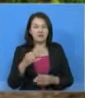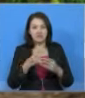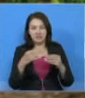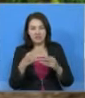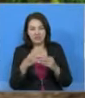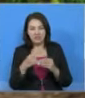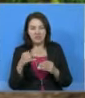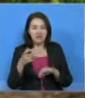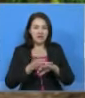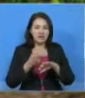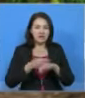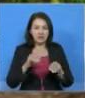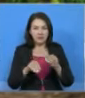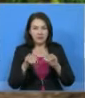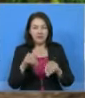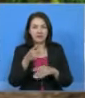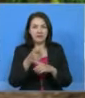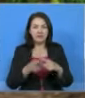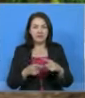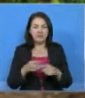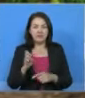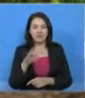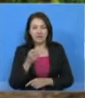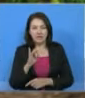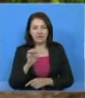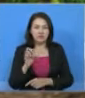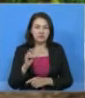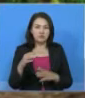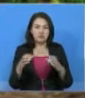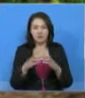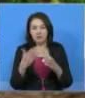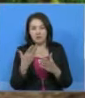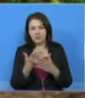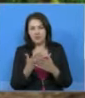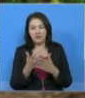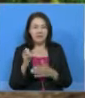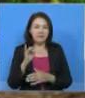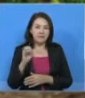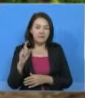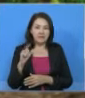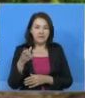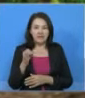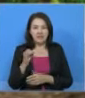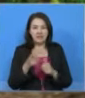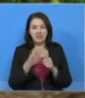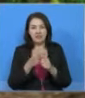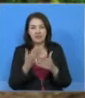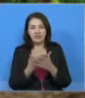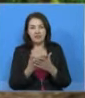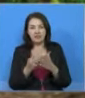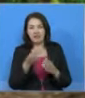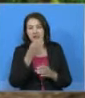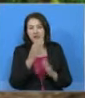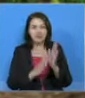отырғыздық. Жартысы мелиция сорт, жартысы 50 деген. Енді мейдесі кішкене әлі